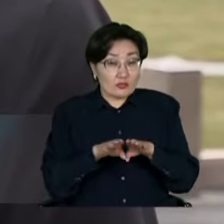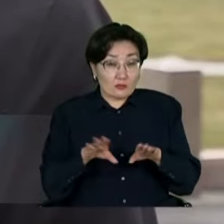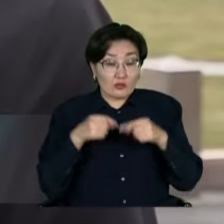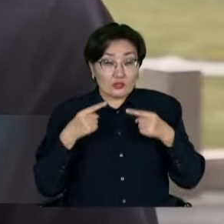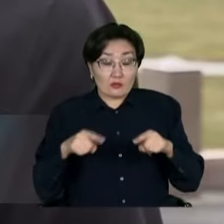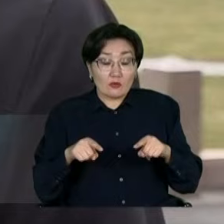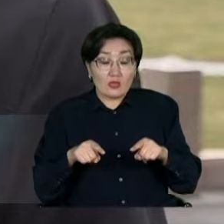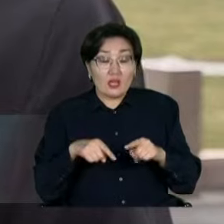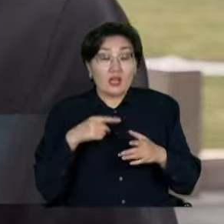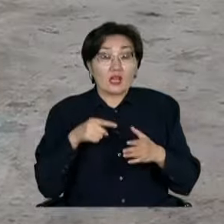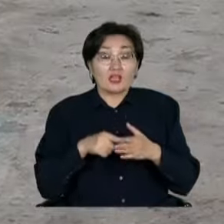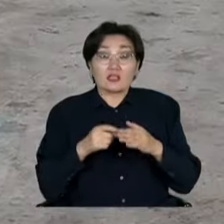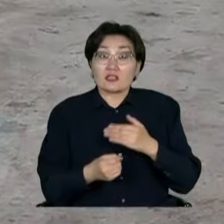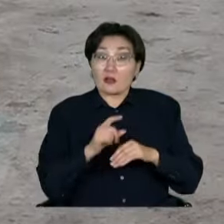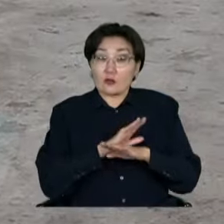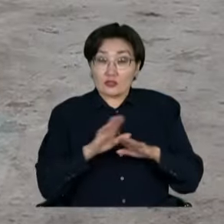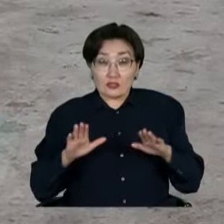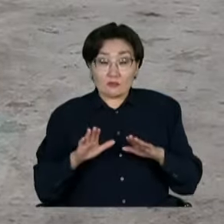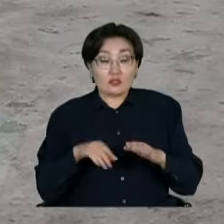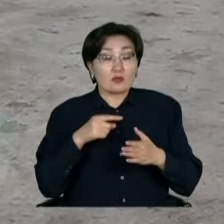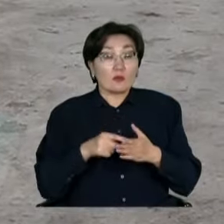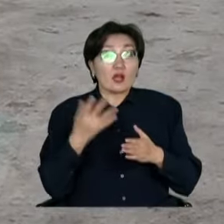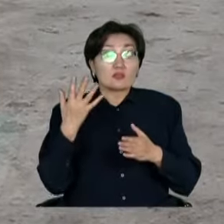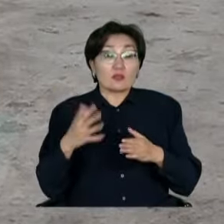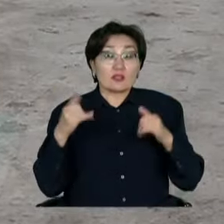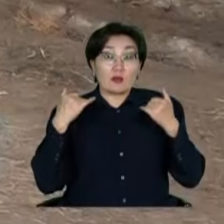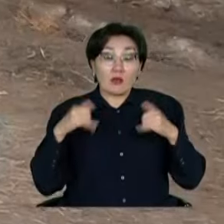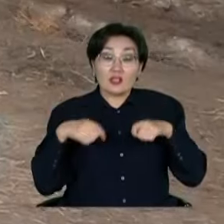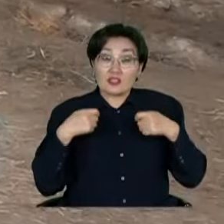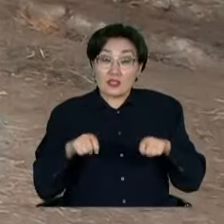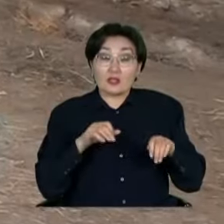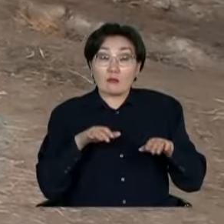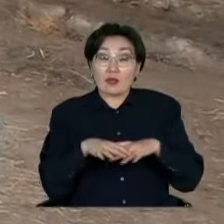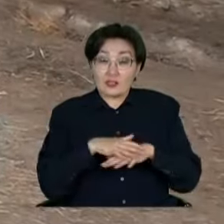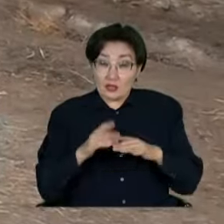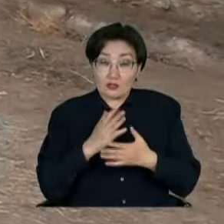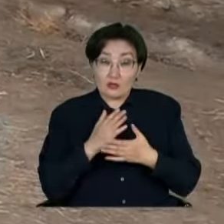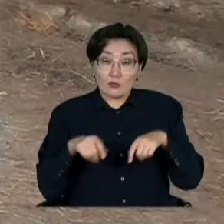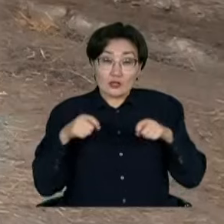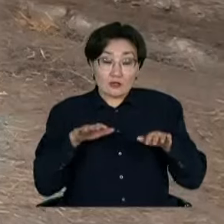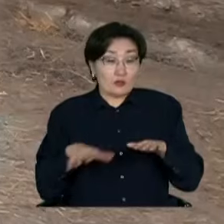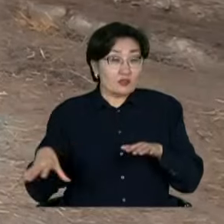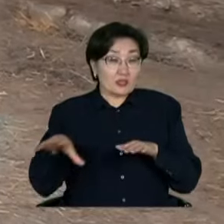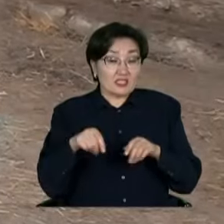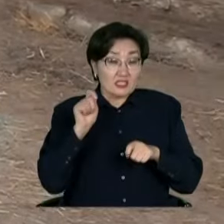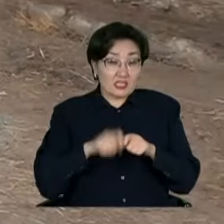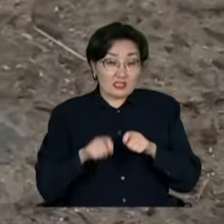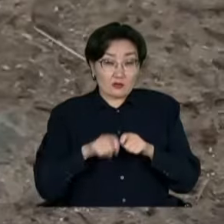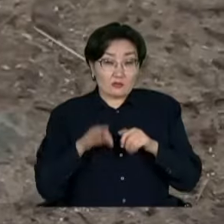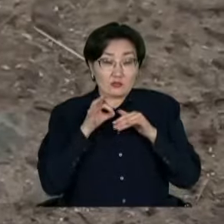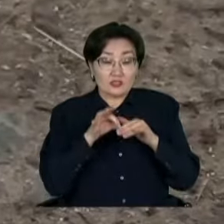жерден шыққан жоқ, анықталған жоқ. Жалпы шахарда 5 мал базары бар екен. Қазір сауда орнының бәрі тексерістен